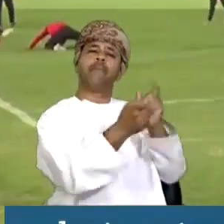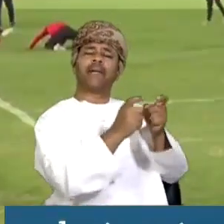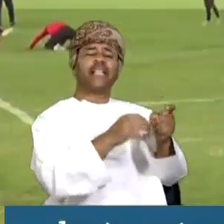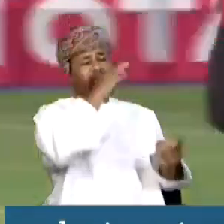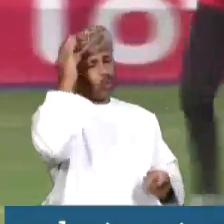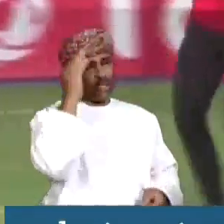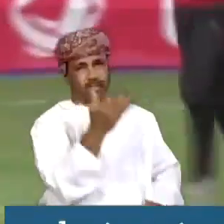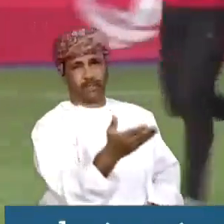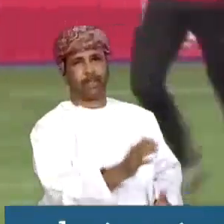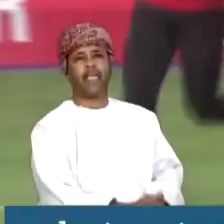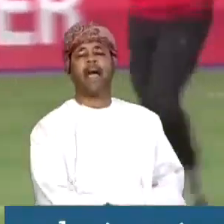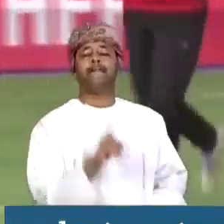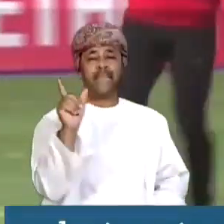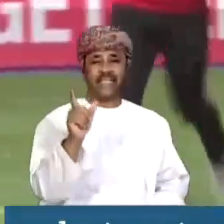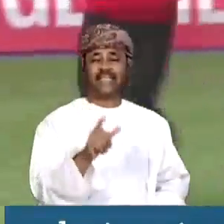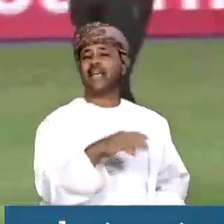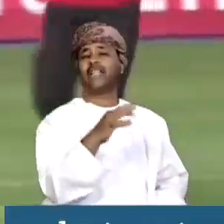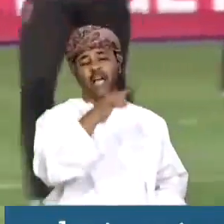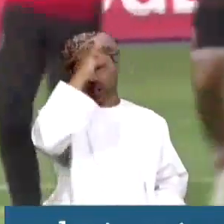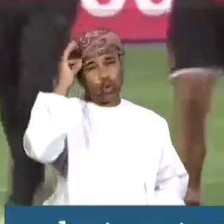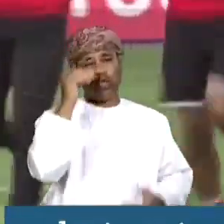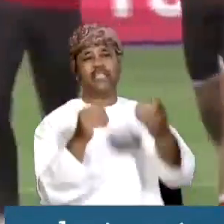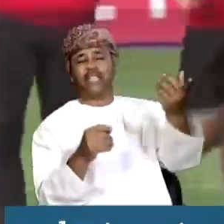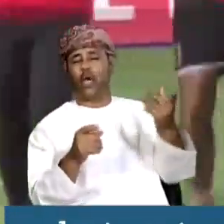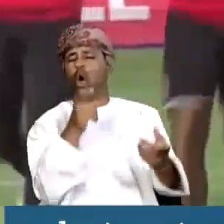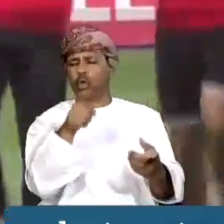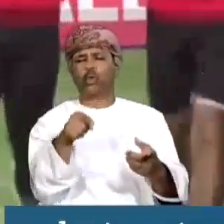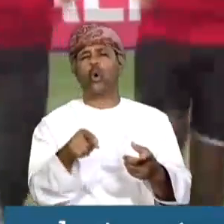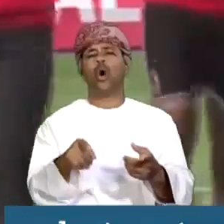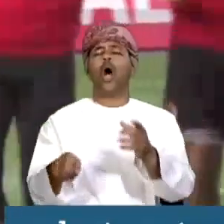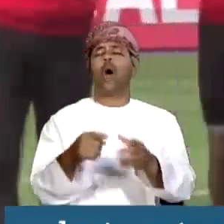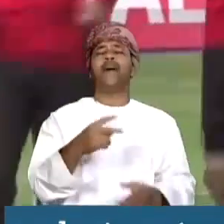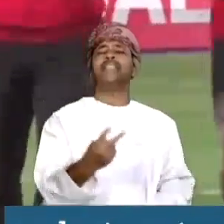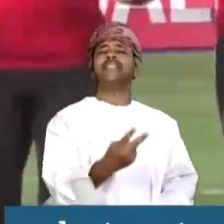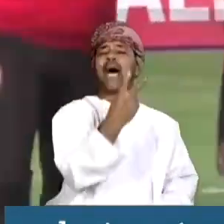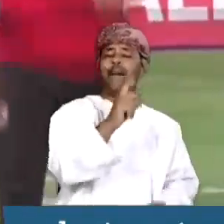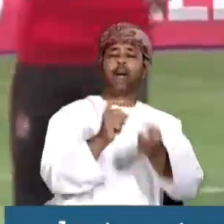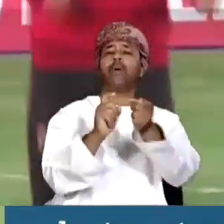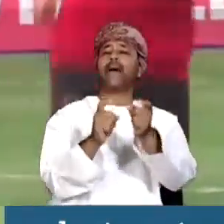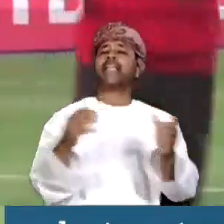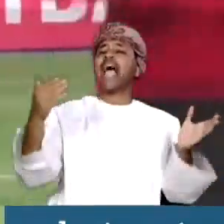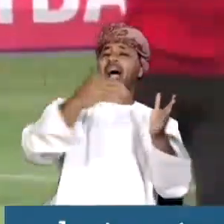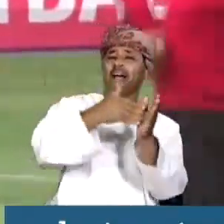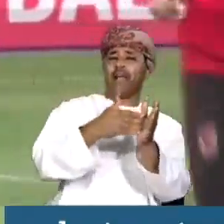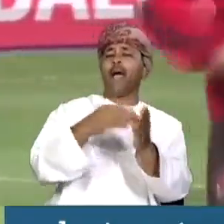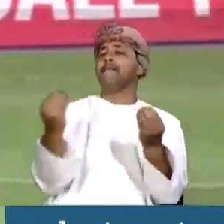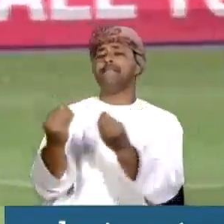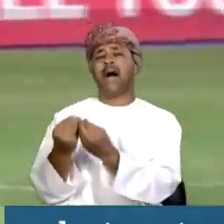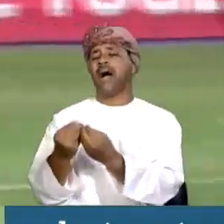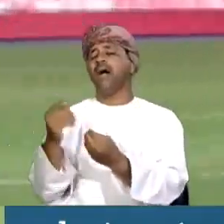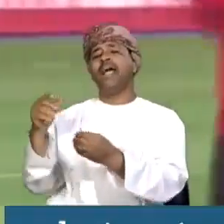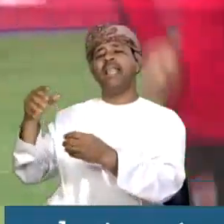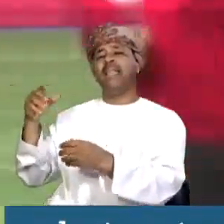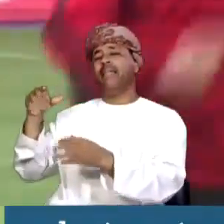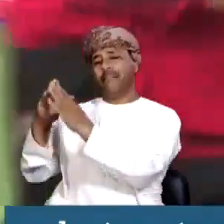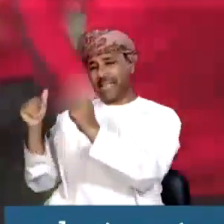بتونس. بينما يتطلع الترجي الذي يخوض النهائي السابع في مسيرته الإفريقية يتطلع لتحقيق